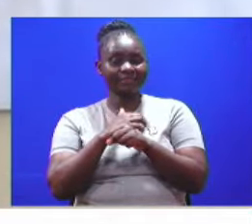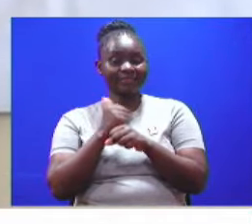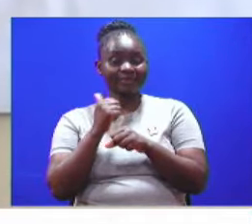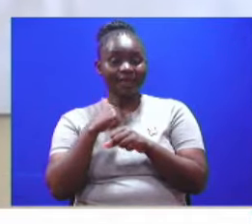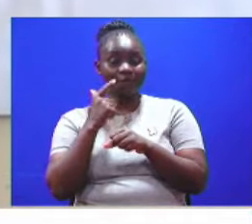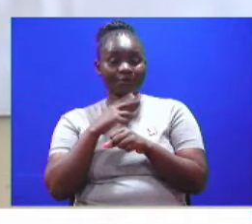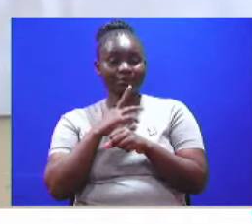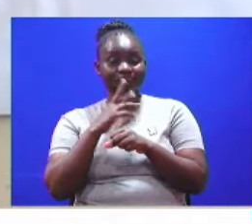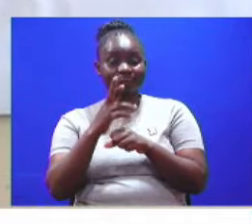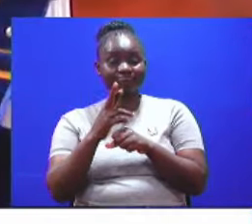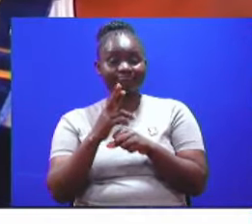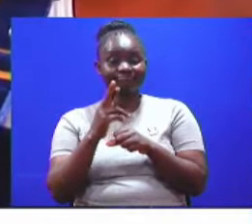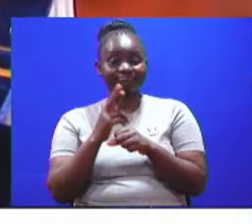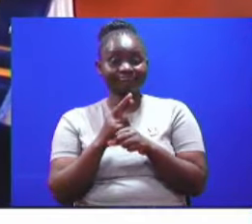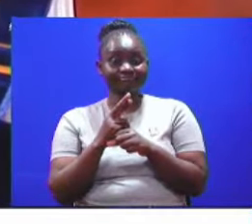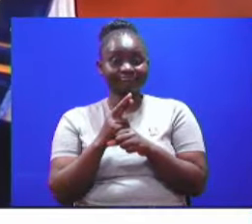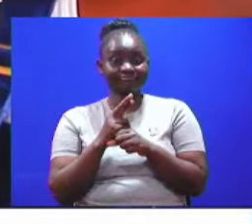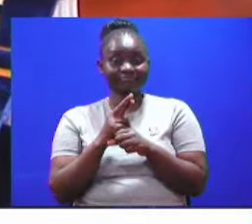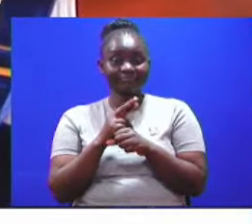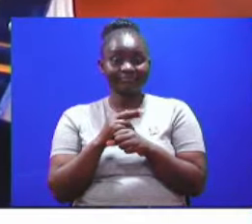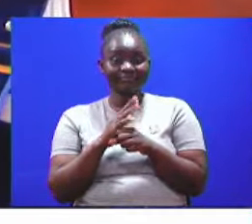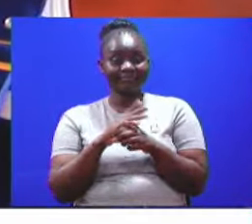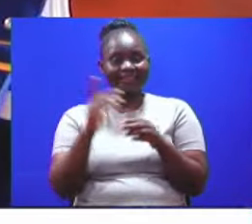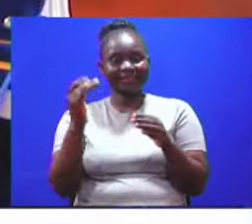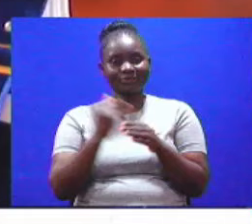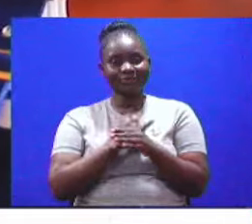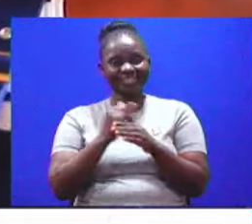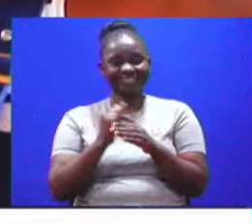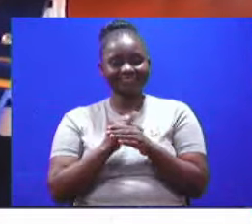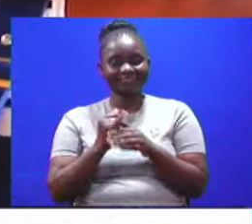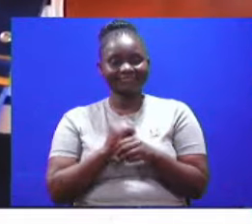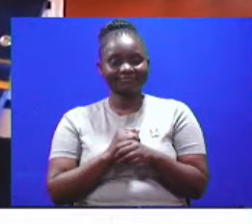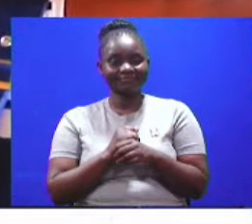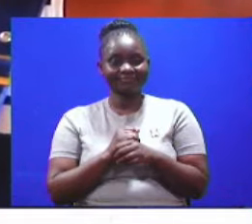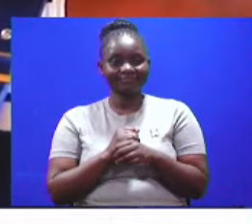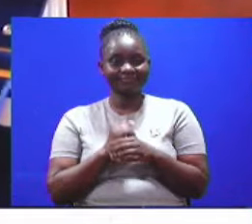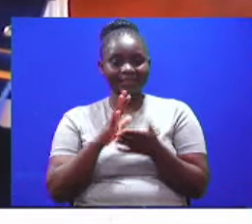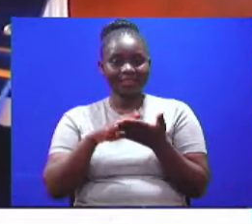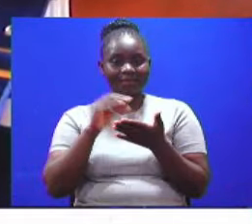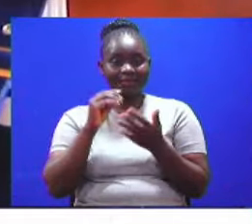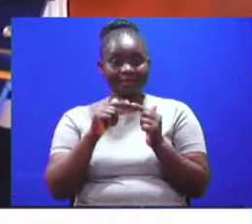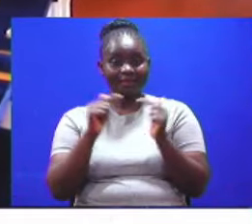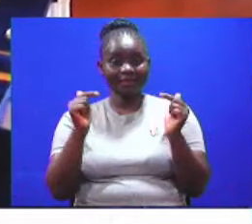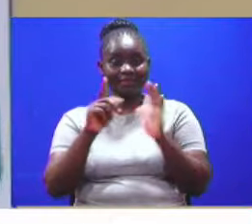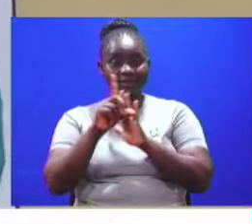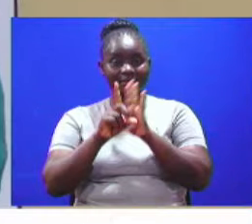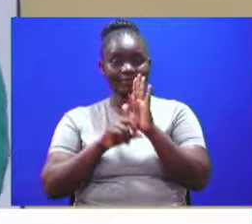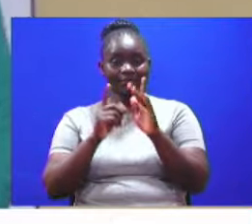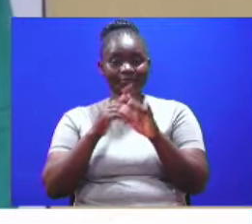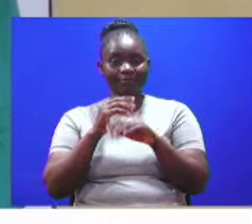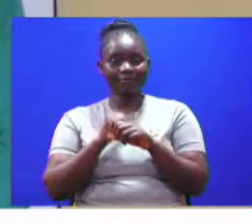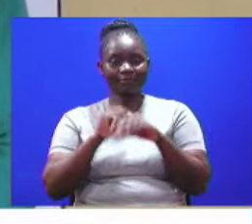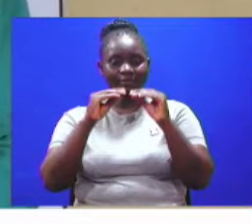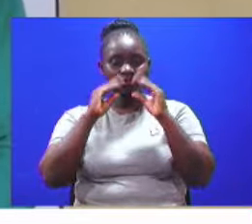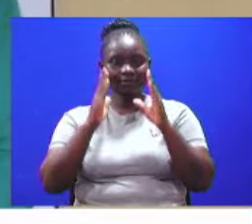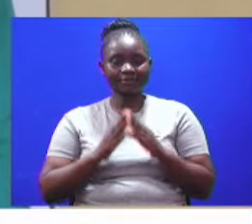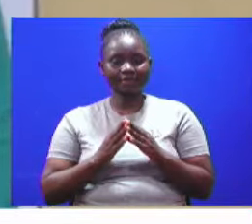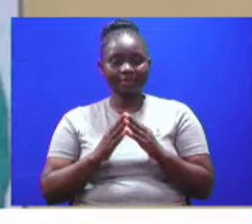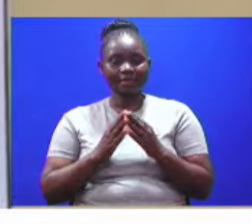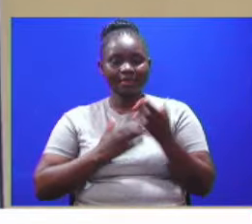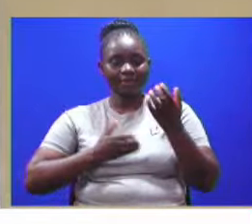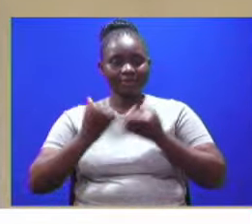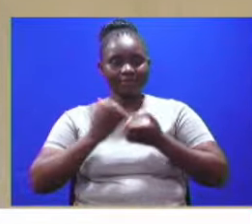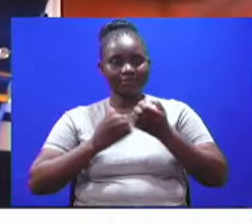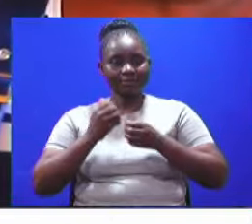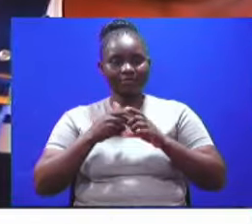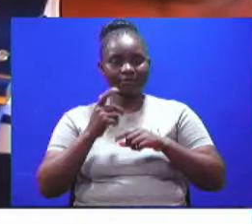yana gukora kuigira masomo yeye ili maminche yeli chikoria balimu abalimu bako likwa asentire